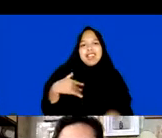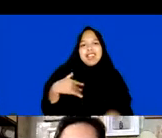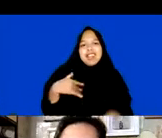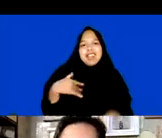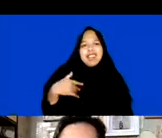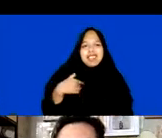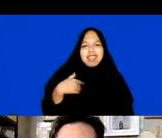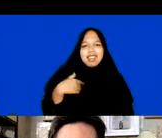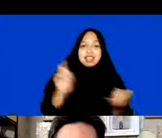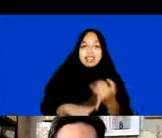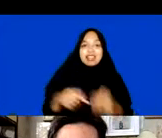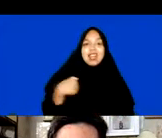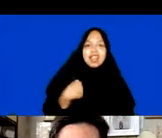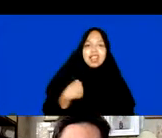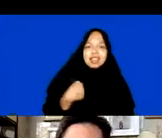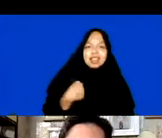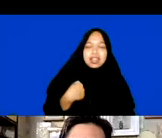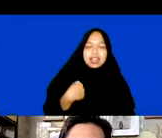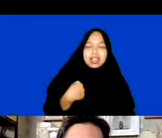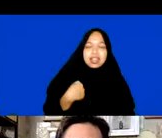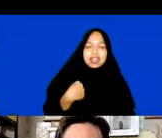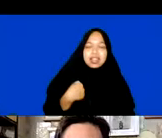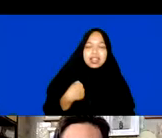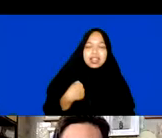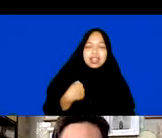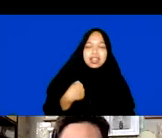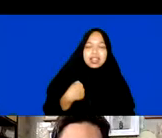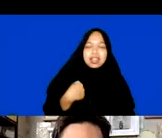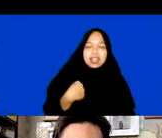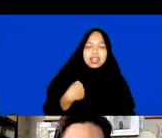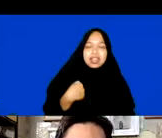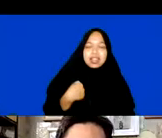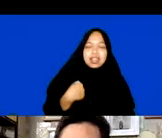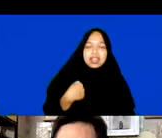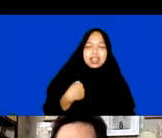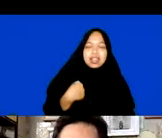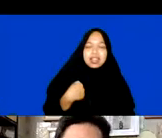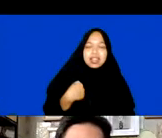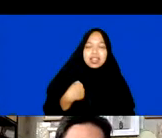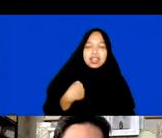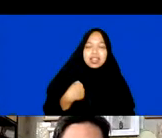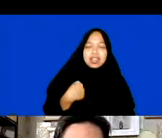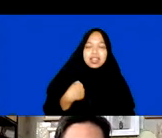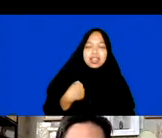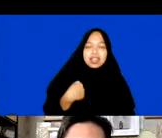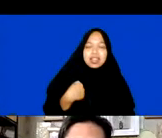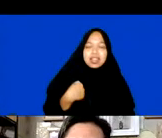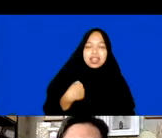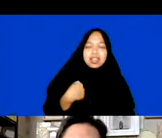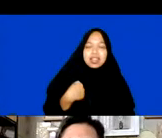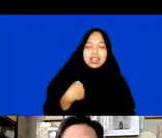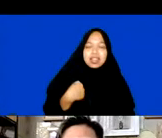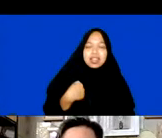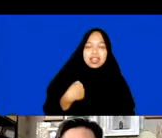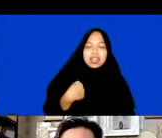merchandise karya-karya saya gitu loh biar teman-teman saya juga bisa apa ya mengoleksi karya-karya saya pakai atau ketika mereka senang gitu kan saya